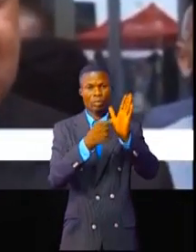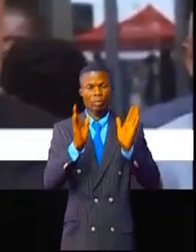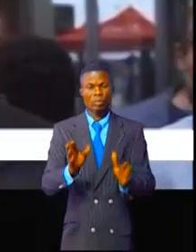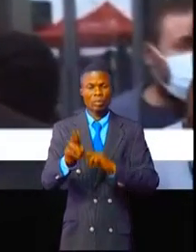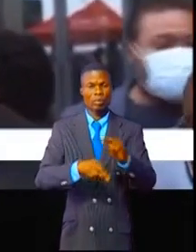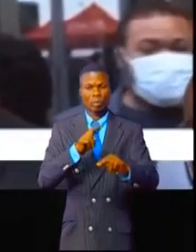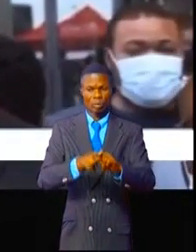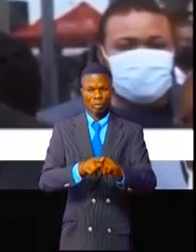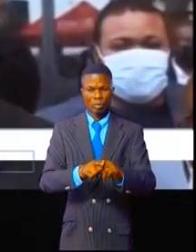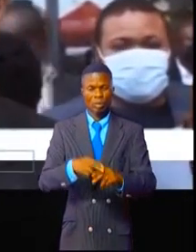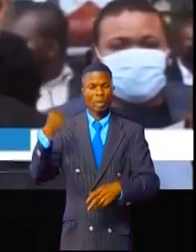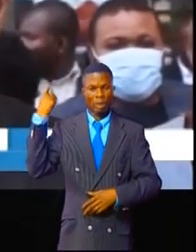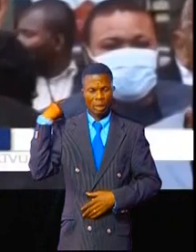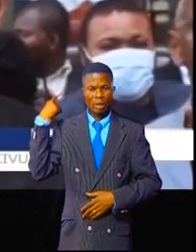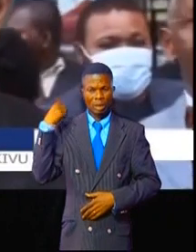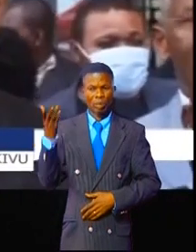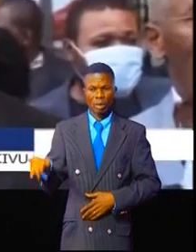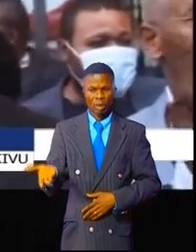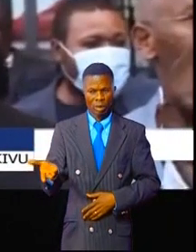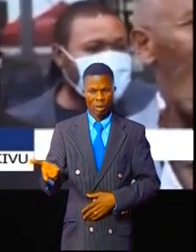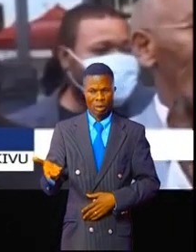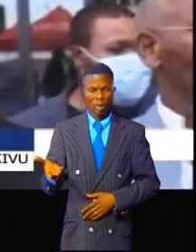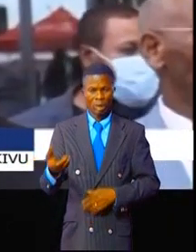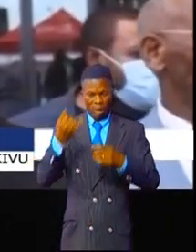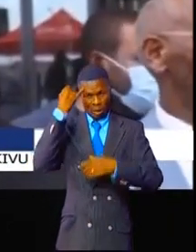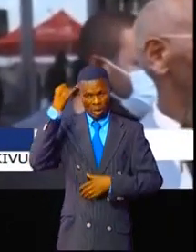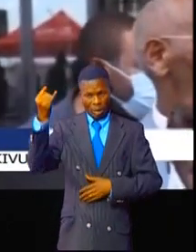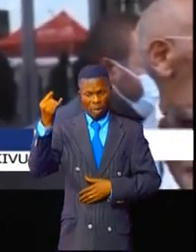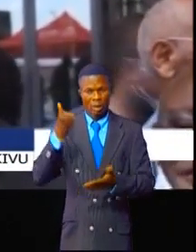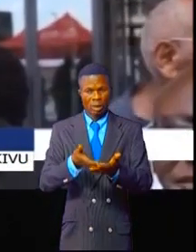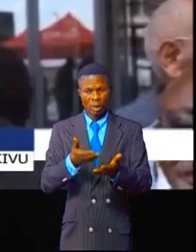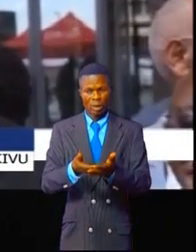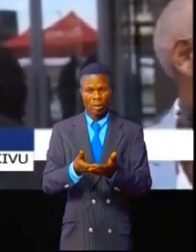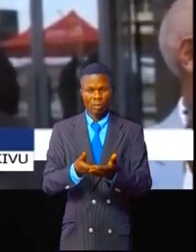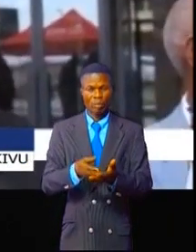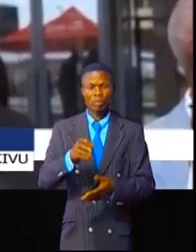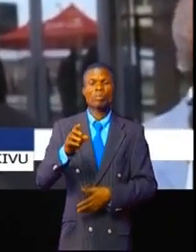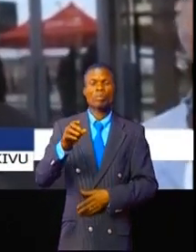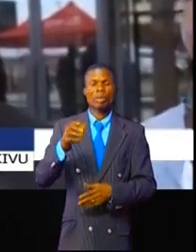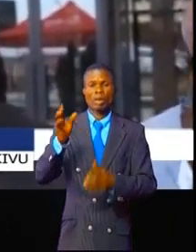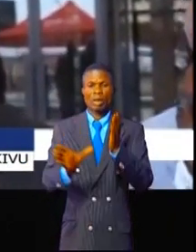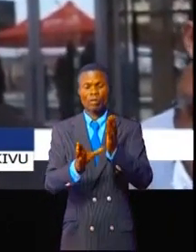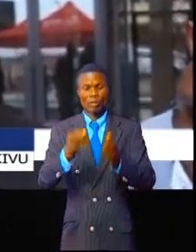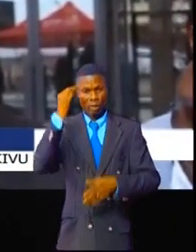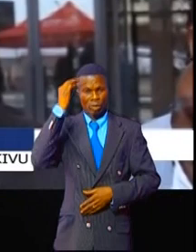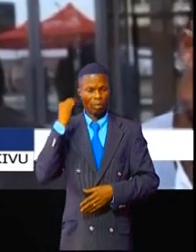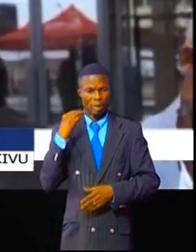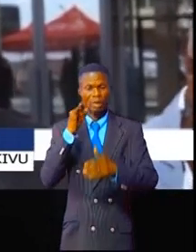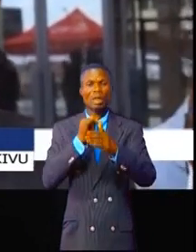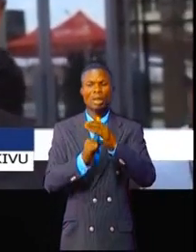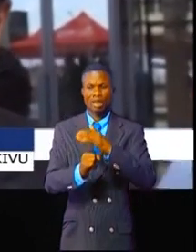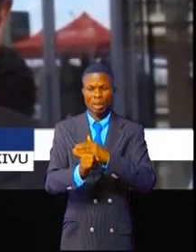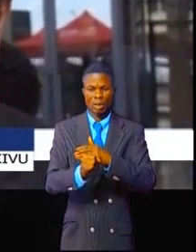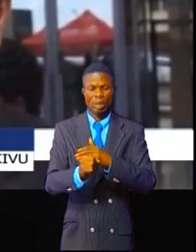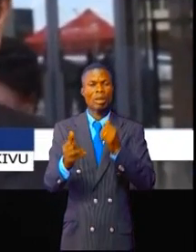c'est bien les élus en ont pris langue avec notamment le vpm de l'intérieur que les